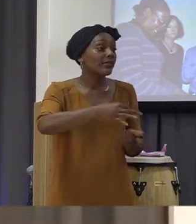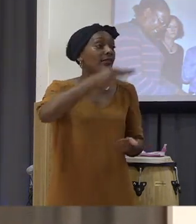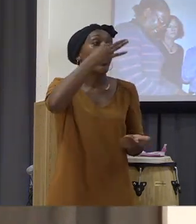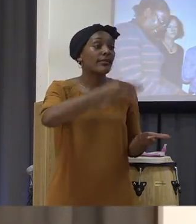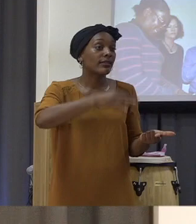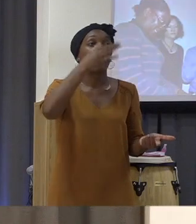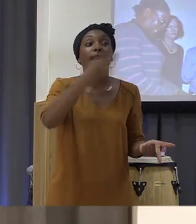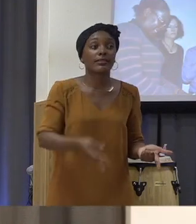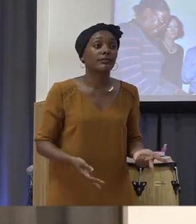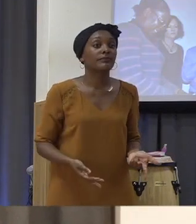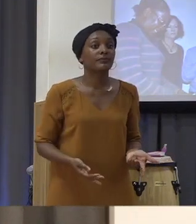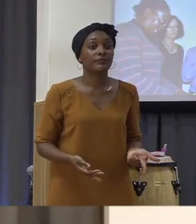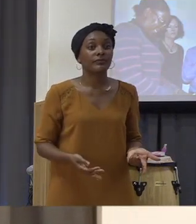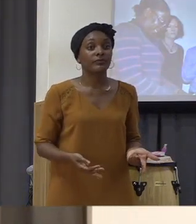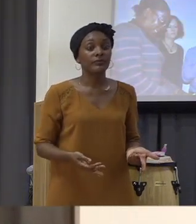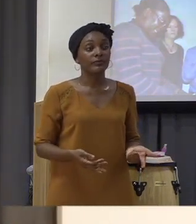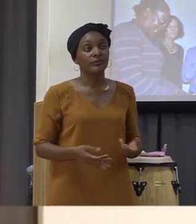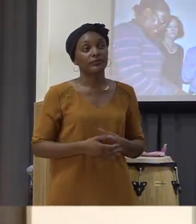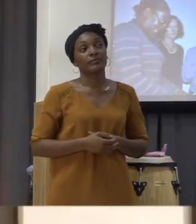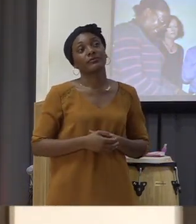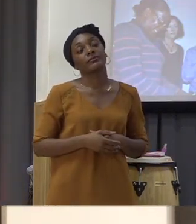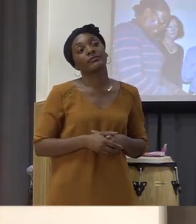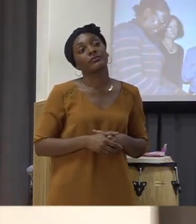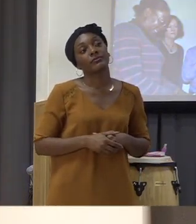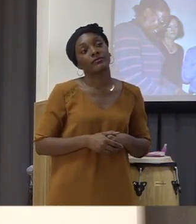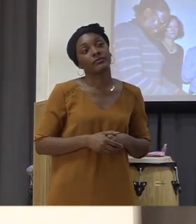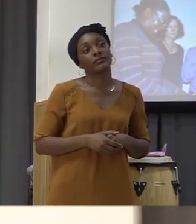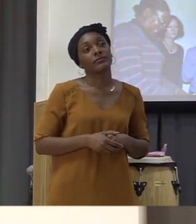à l'appel que Dieu place sur notre cœur.